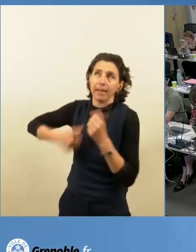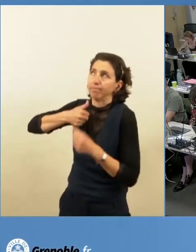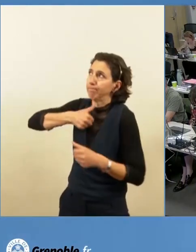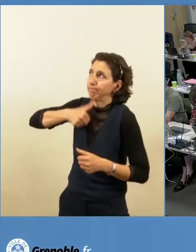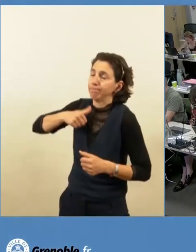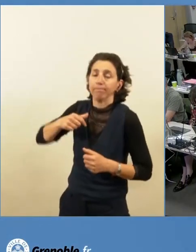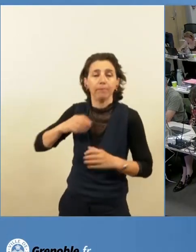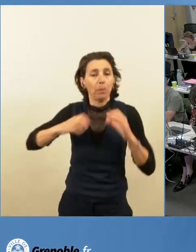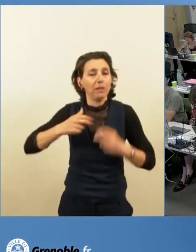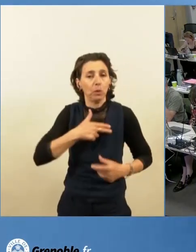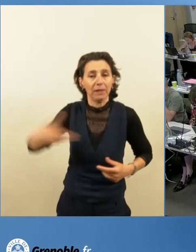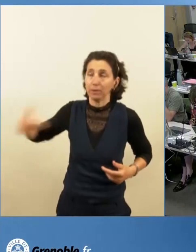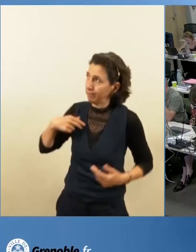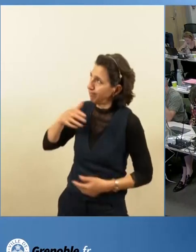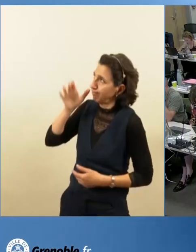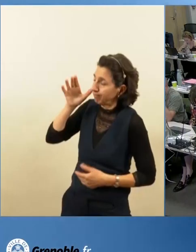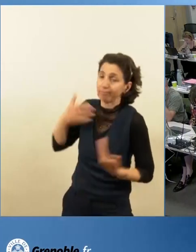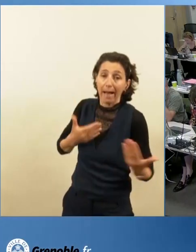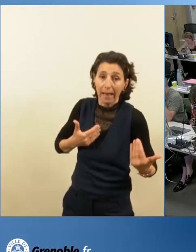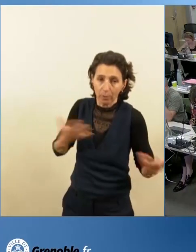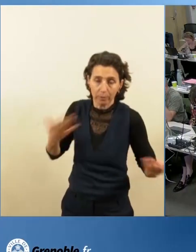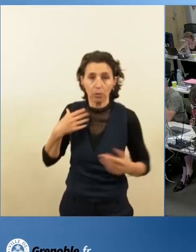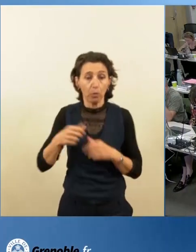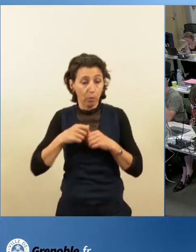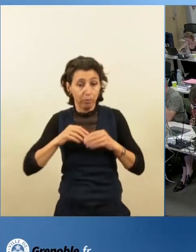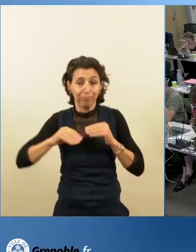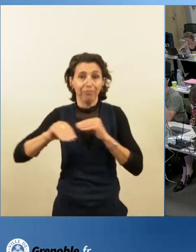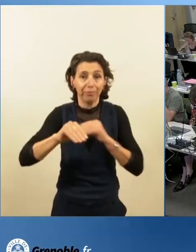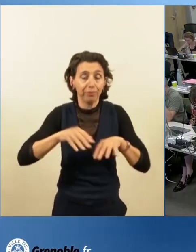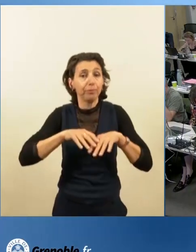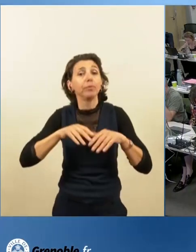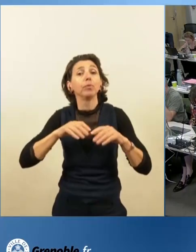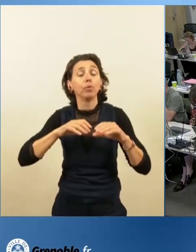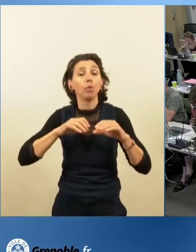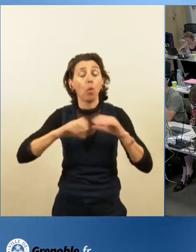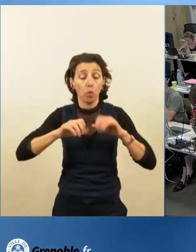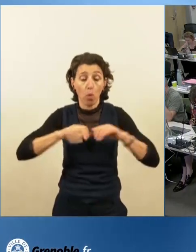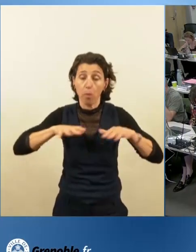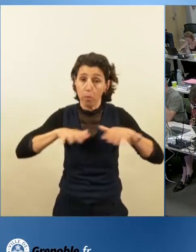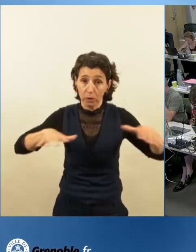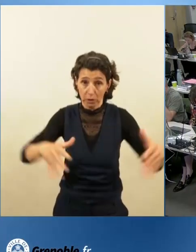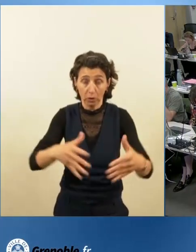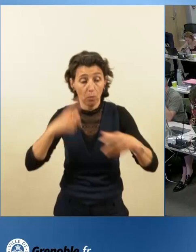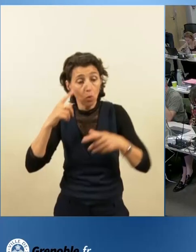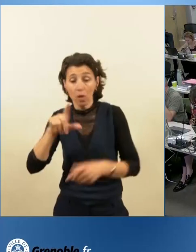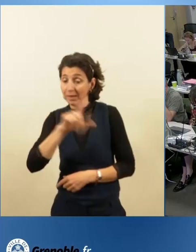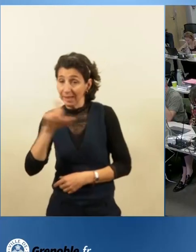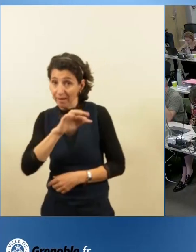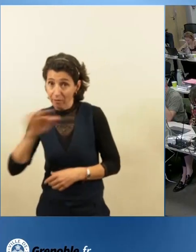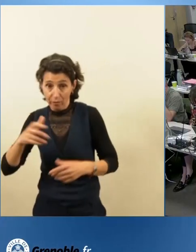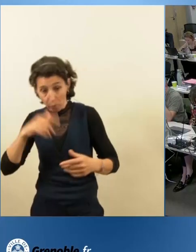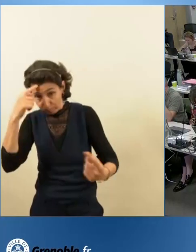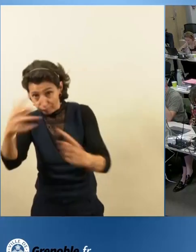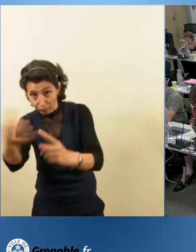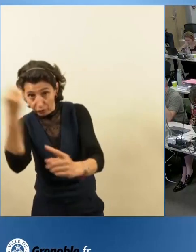de poursuivre le déploiement dans plein de communication grand public adapté aux enjeux aux impacts de la ZFE de maintenir et d'afficher